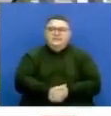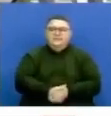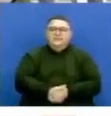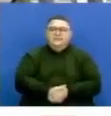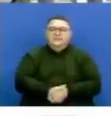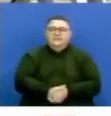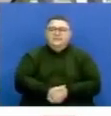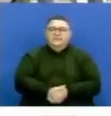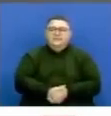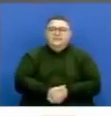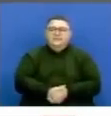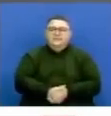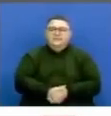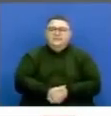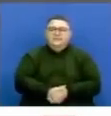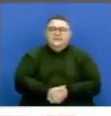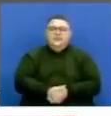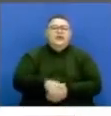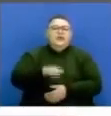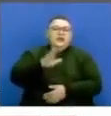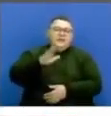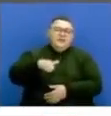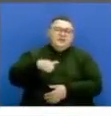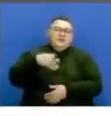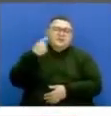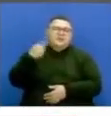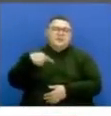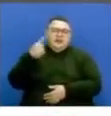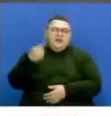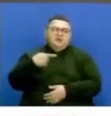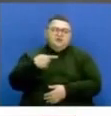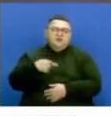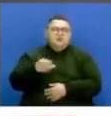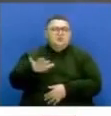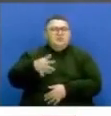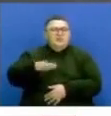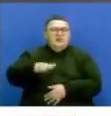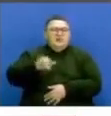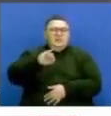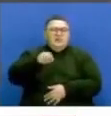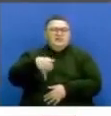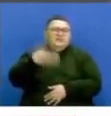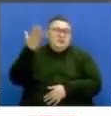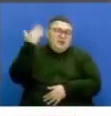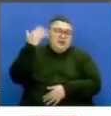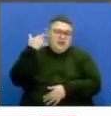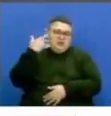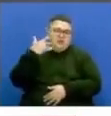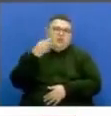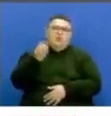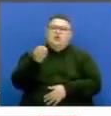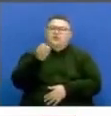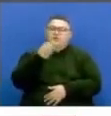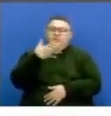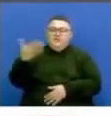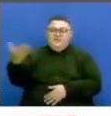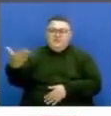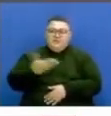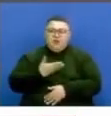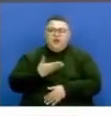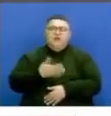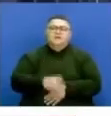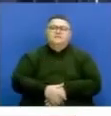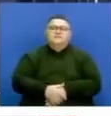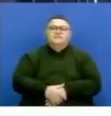Ya, karena masih berlangsung beberapa jam yang lalu, namun dari informasi yang kami peroleh juga dalam debat sidang